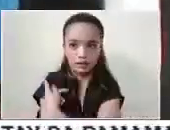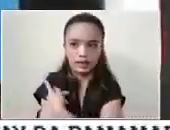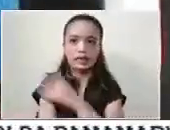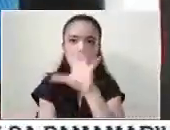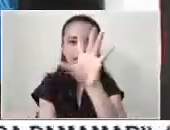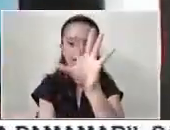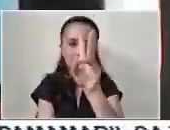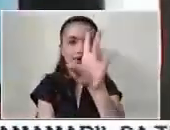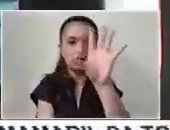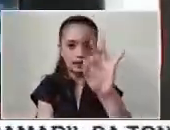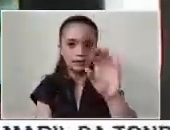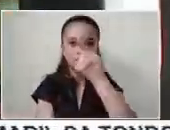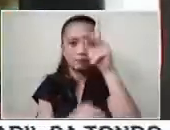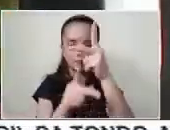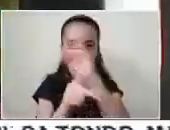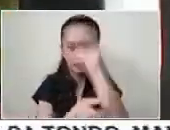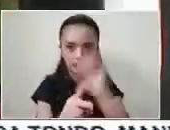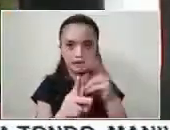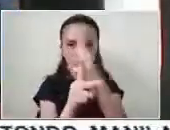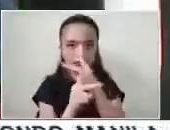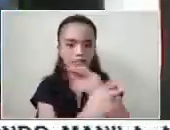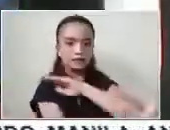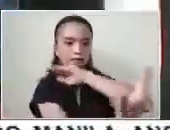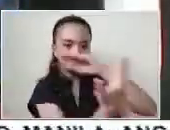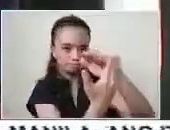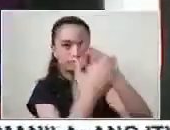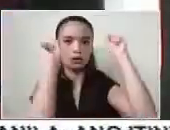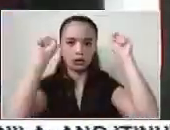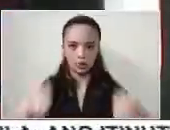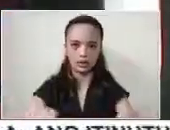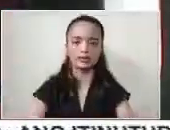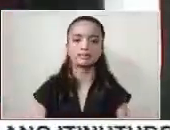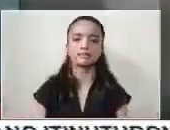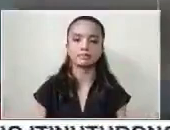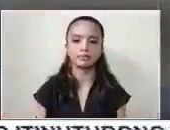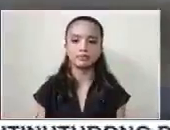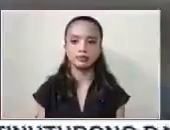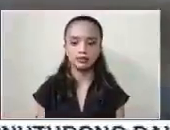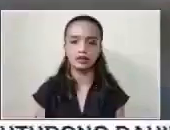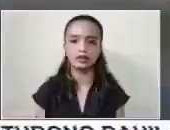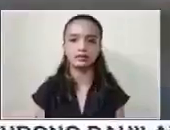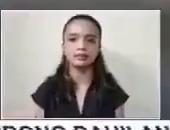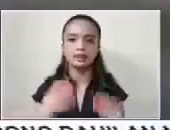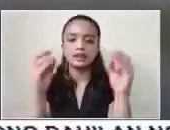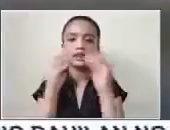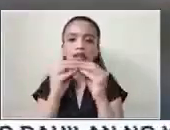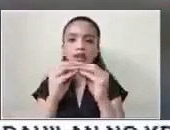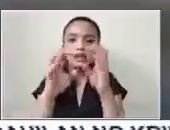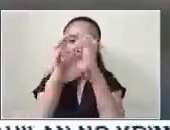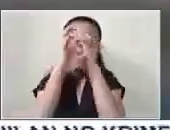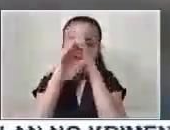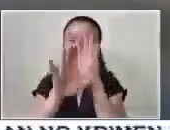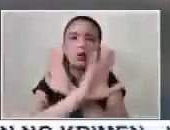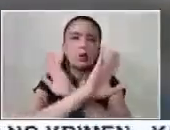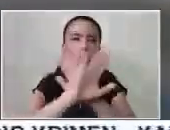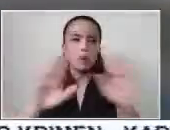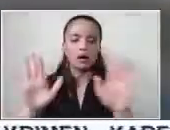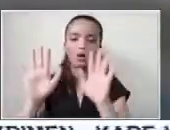Patuloy na tumataas ang bilang ng mga nakaka-recover sa COVID-19 sa bansa. Ito'y matapos pong makapagtala ang Health Department